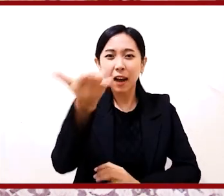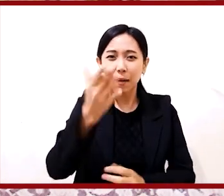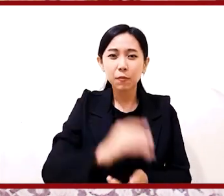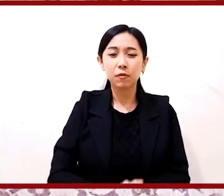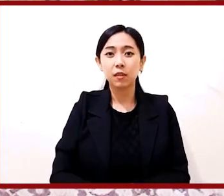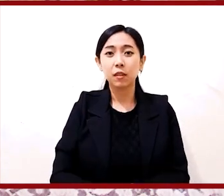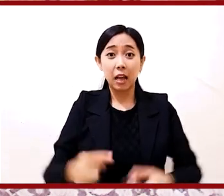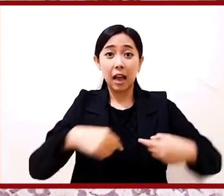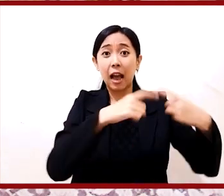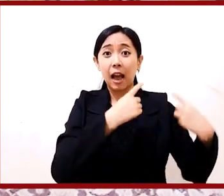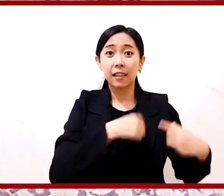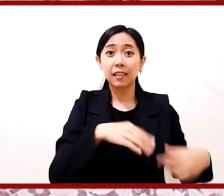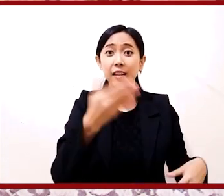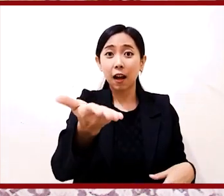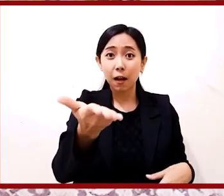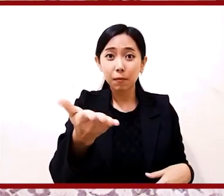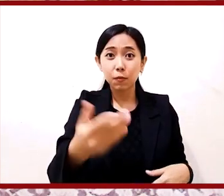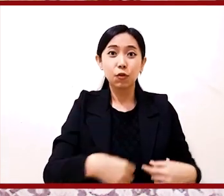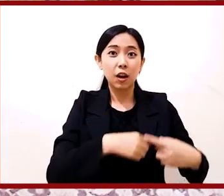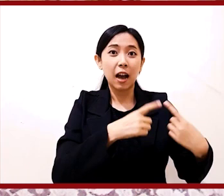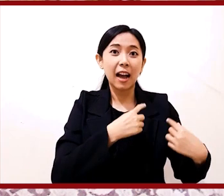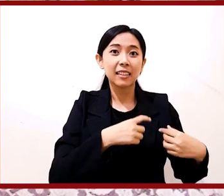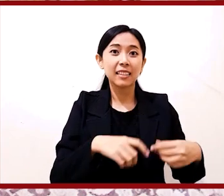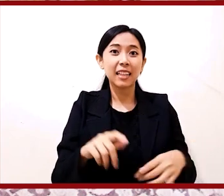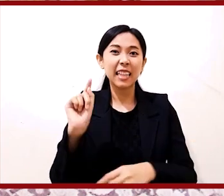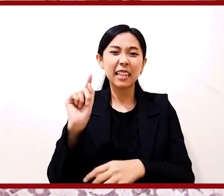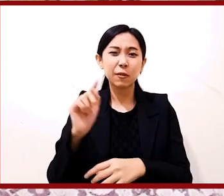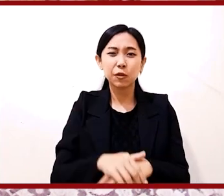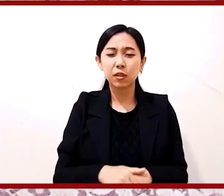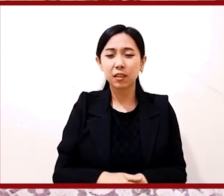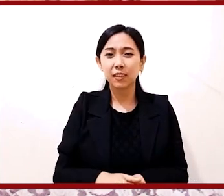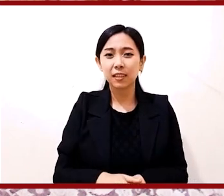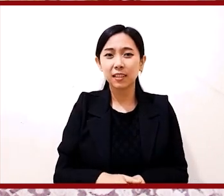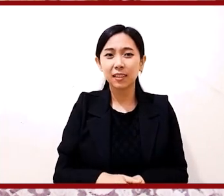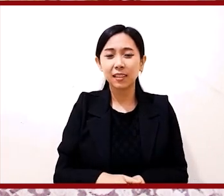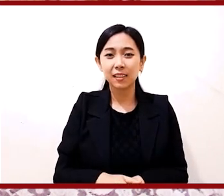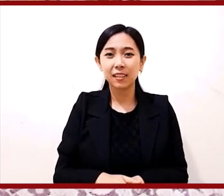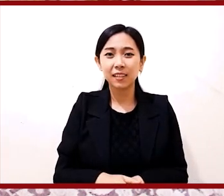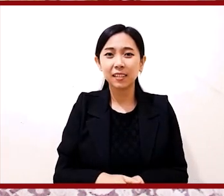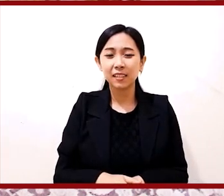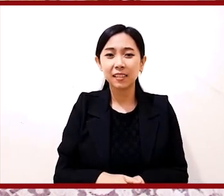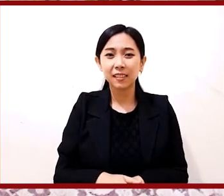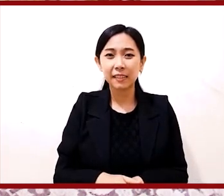mengubahmu menjadi apapun kalau hatimu adalah hati seekor tikus.